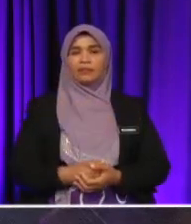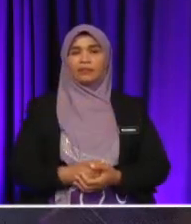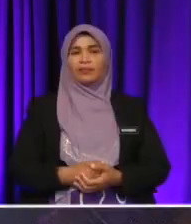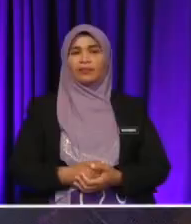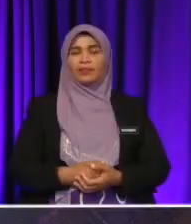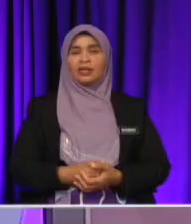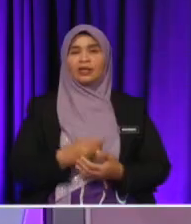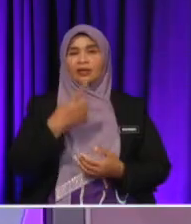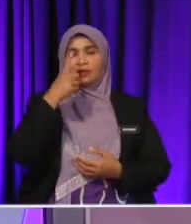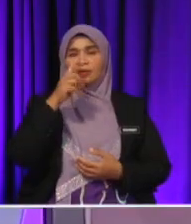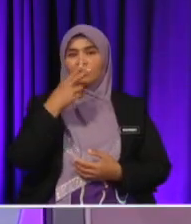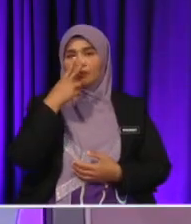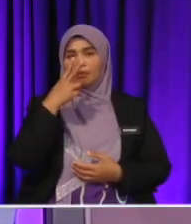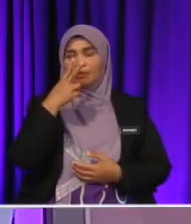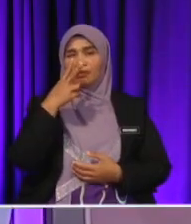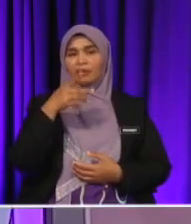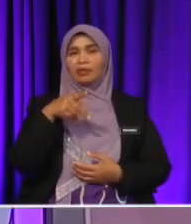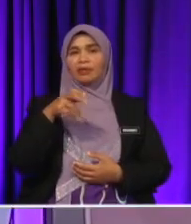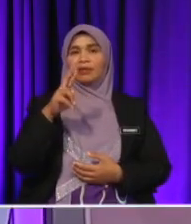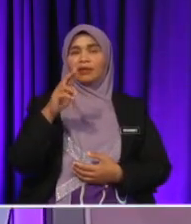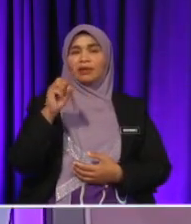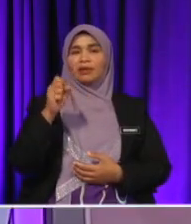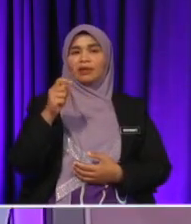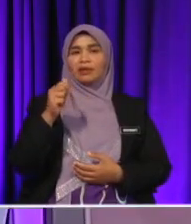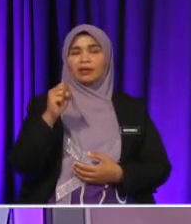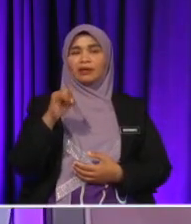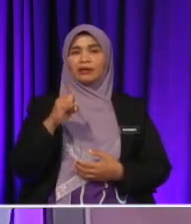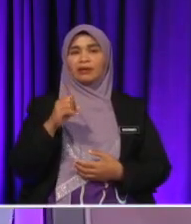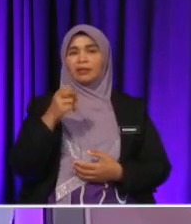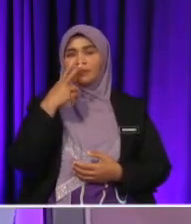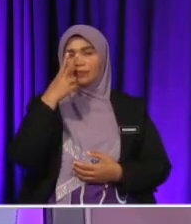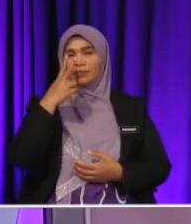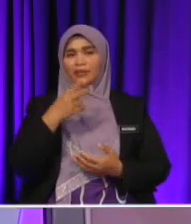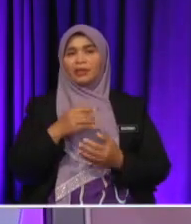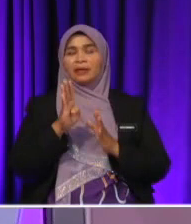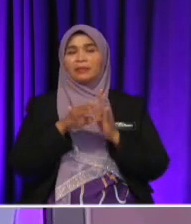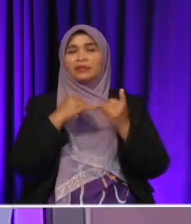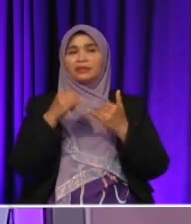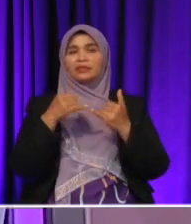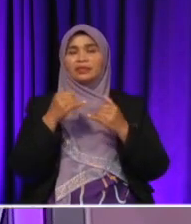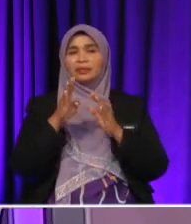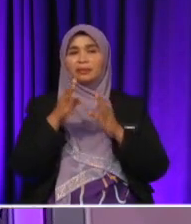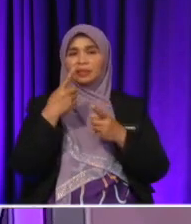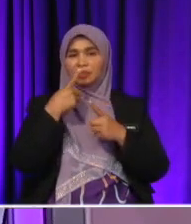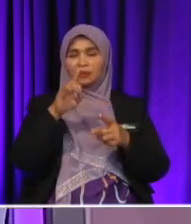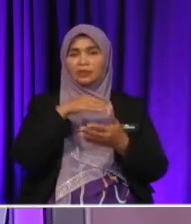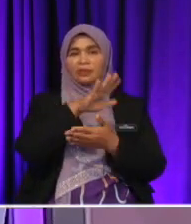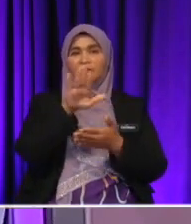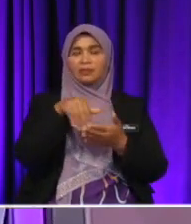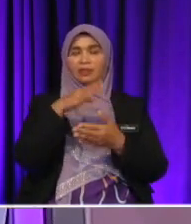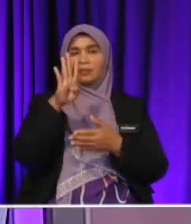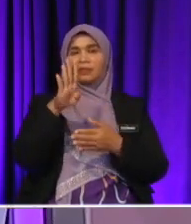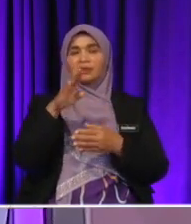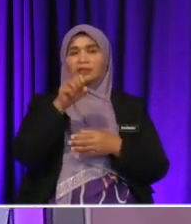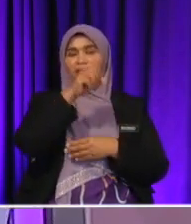untuk lihat prestasinya boleh lihat sebenarnya dalam konsep menjawab ke semua empat soal